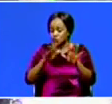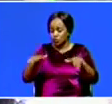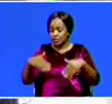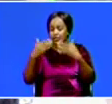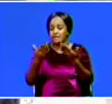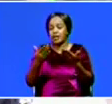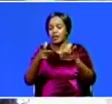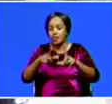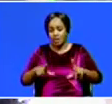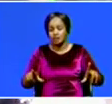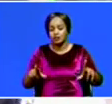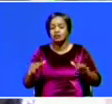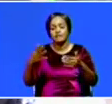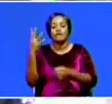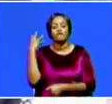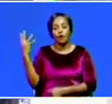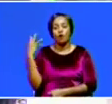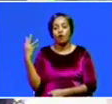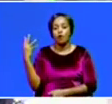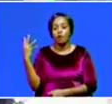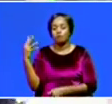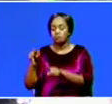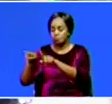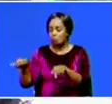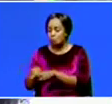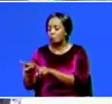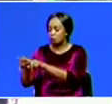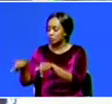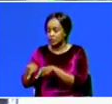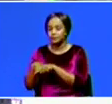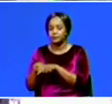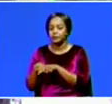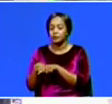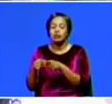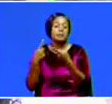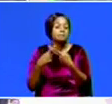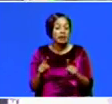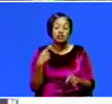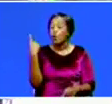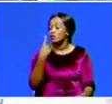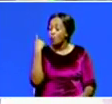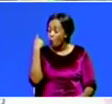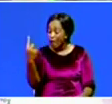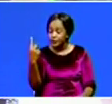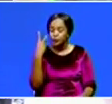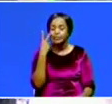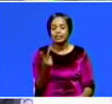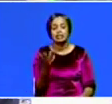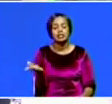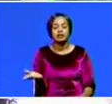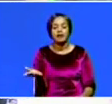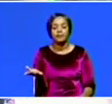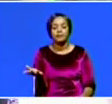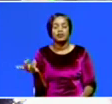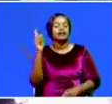4 na Uhuru. Of which kwa saizi ni moja tu ndio ambayo tunaiona imesimama hapa. Na